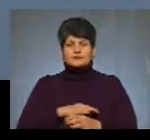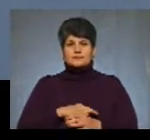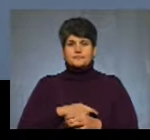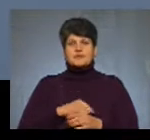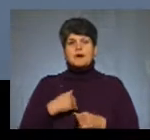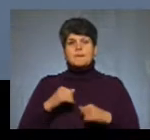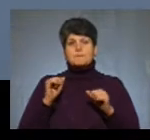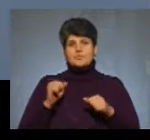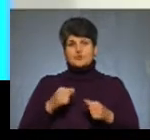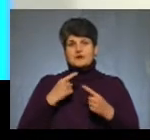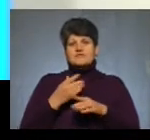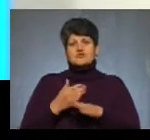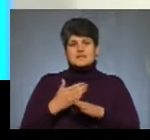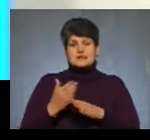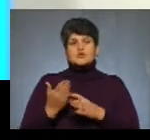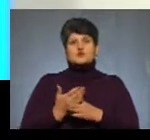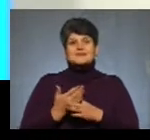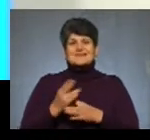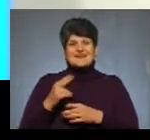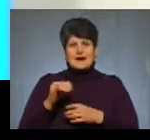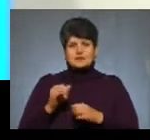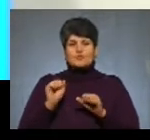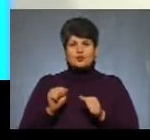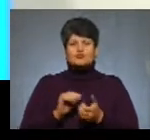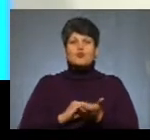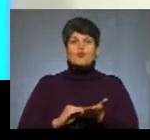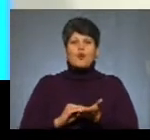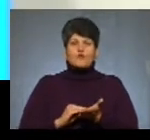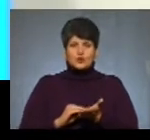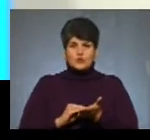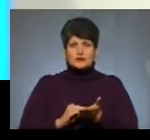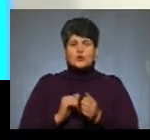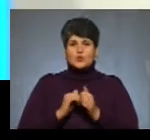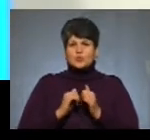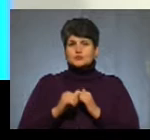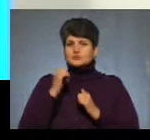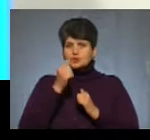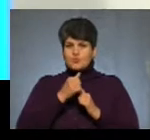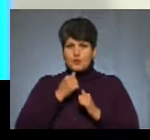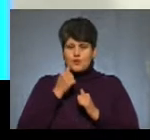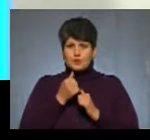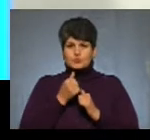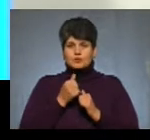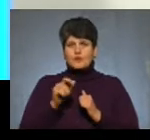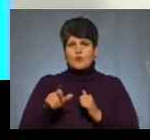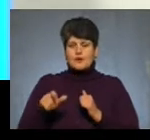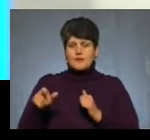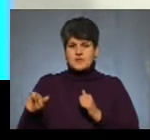частині субсидіантів, то я хочу ще раз повторити, що з року в рік